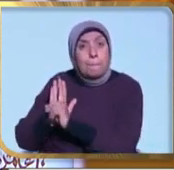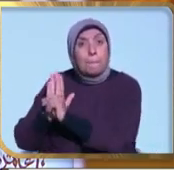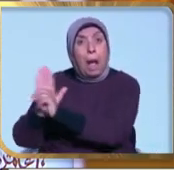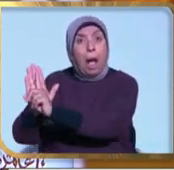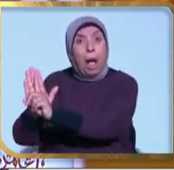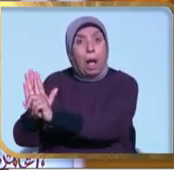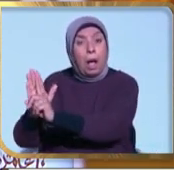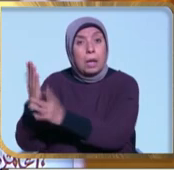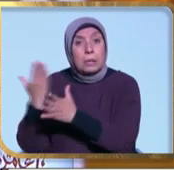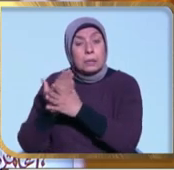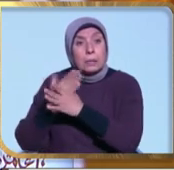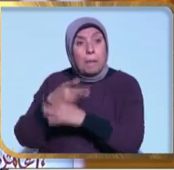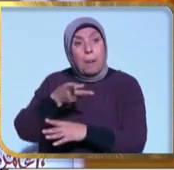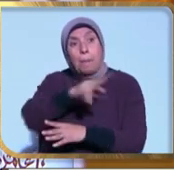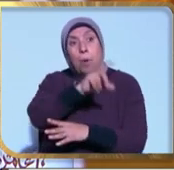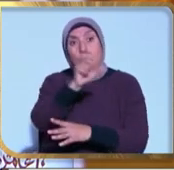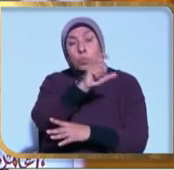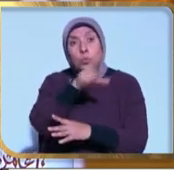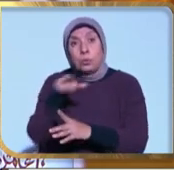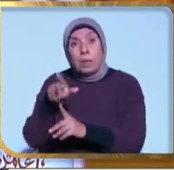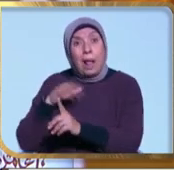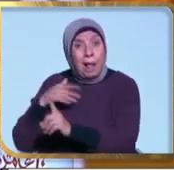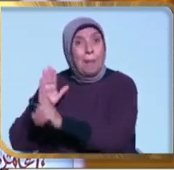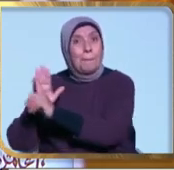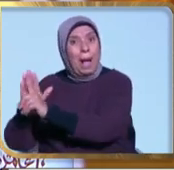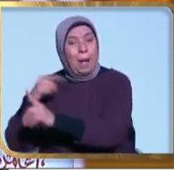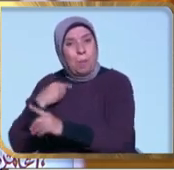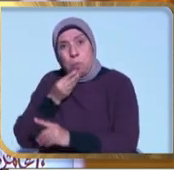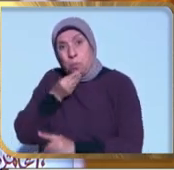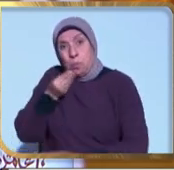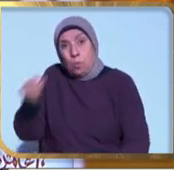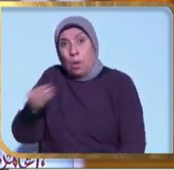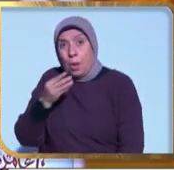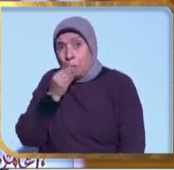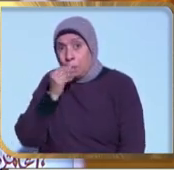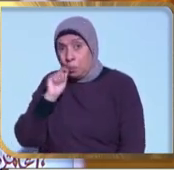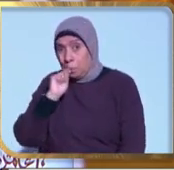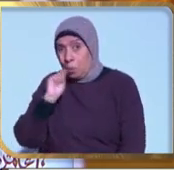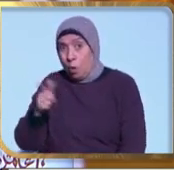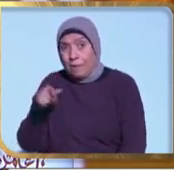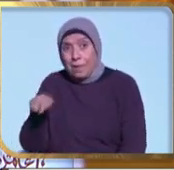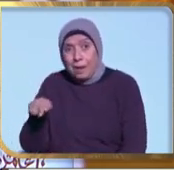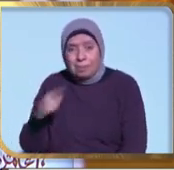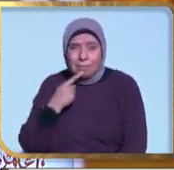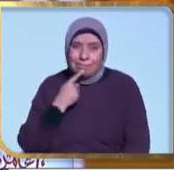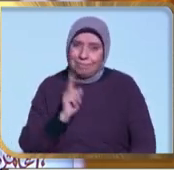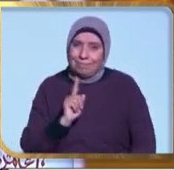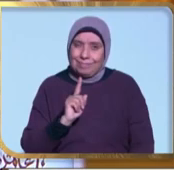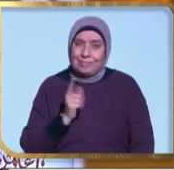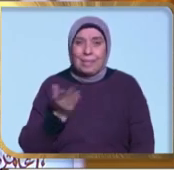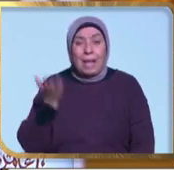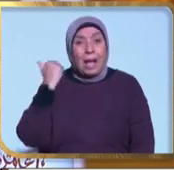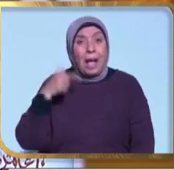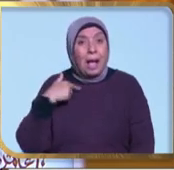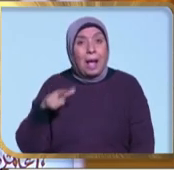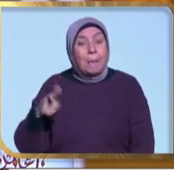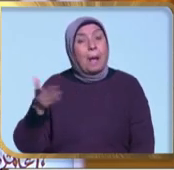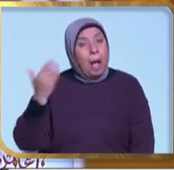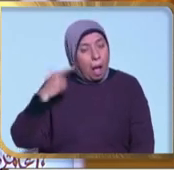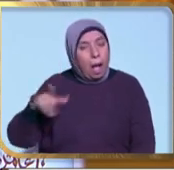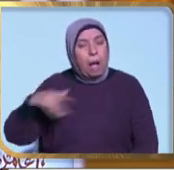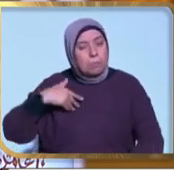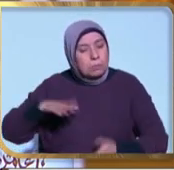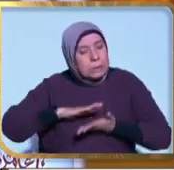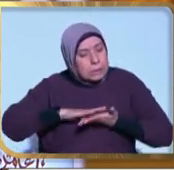هنا واضح لكن لا ينهانا الله عن ود من عاش معانا في سلم وامن وامان ان انا اوده